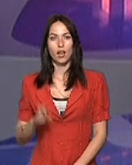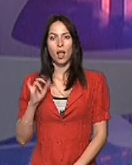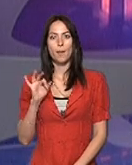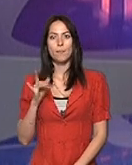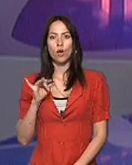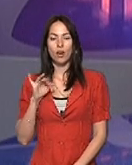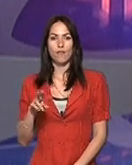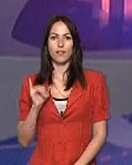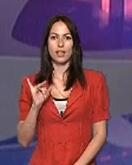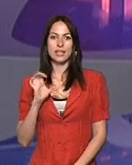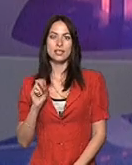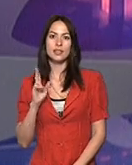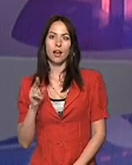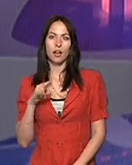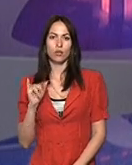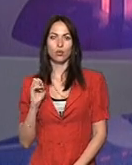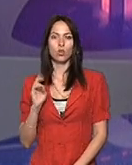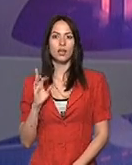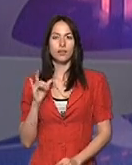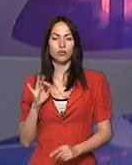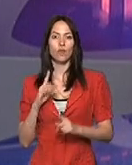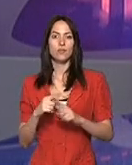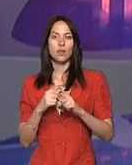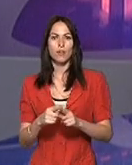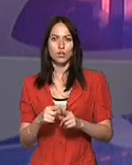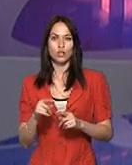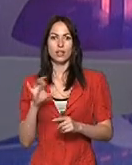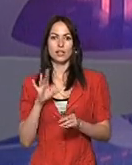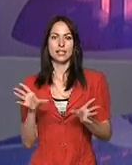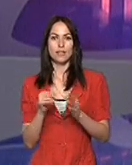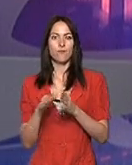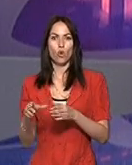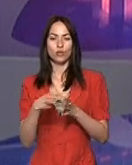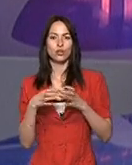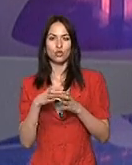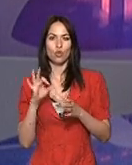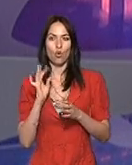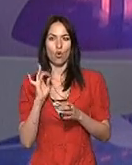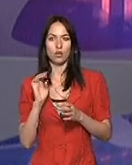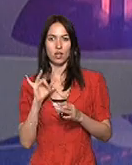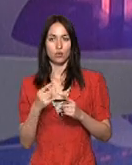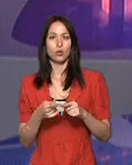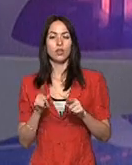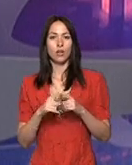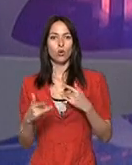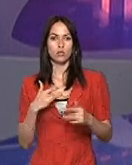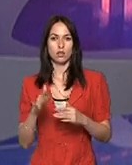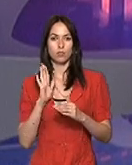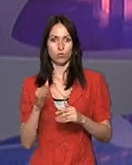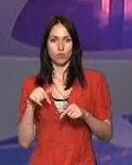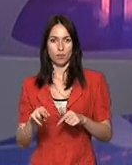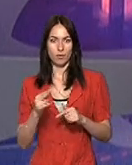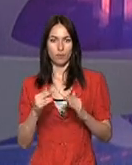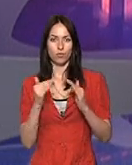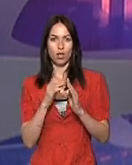Біографія Ісаака Дунаєвського у супроводі симфонічного оркестру. Такий концерт відбудеться цієї п'ятниці у будинку Алчевських.